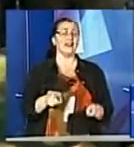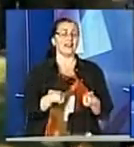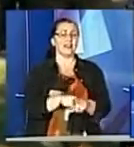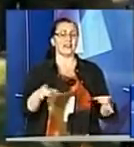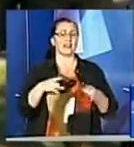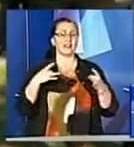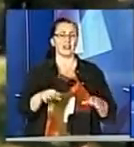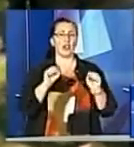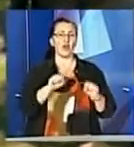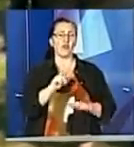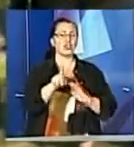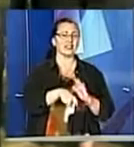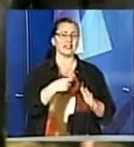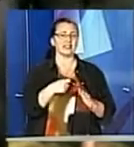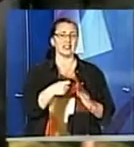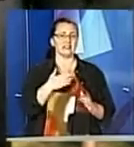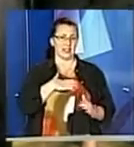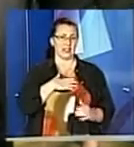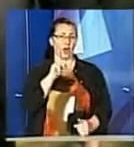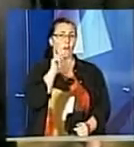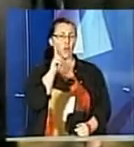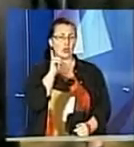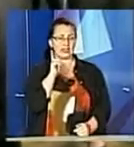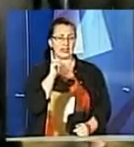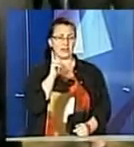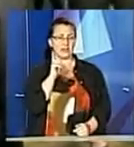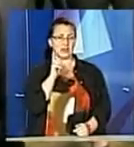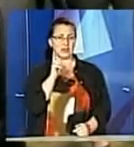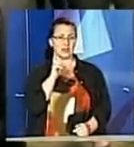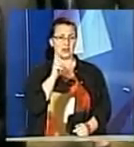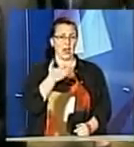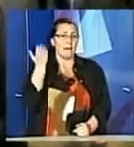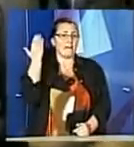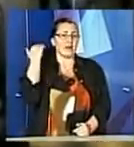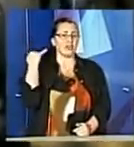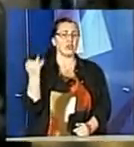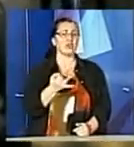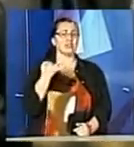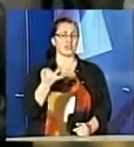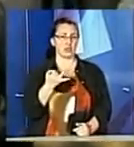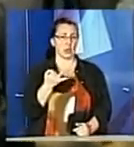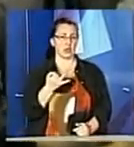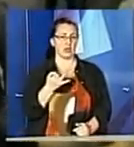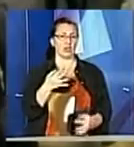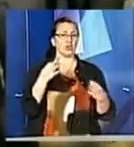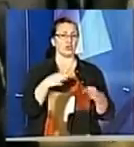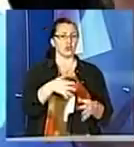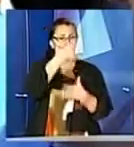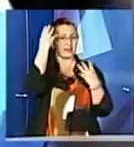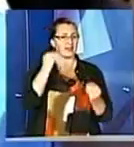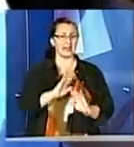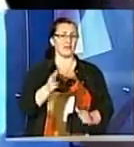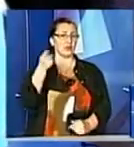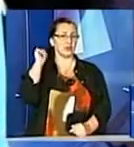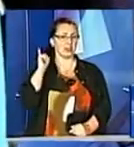можна дізнатися нам, молодим, минулу історію і дозволяє не забути стару.